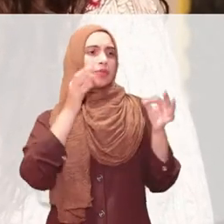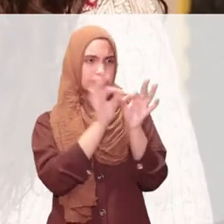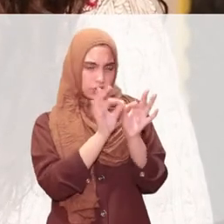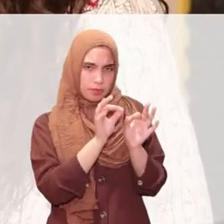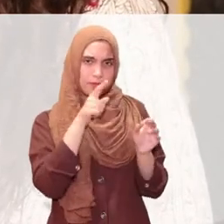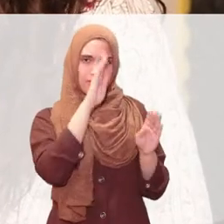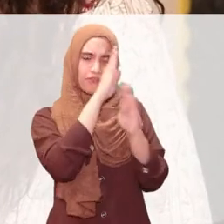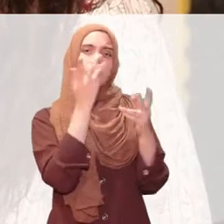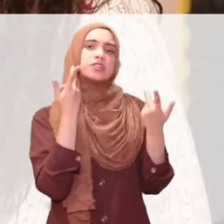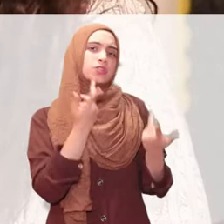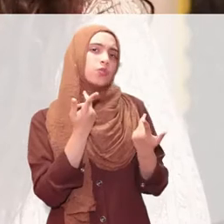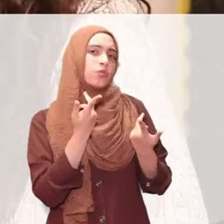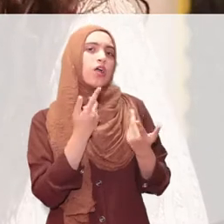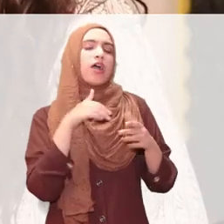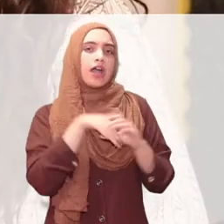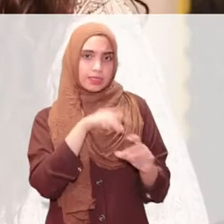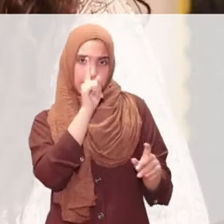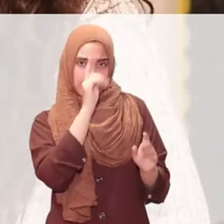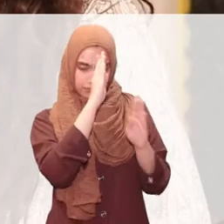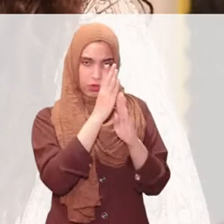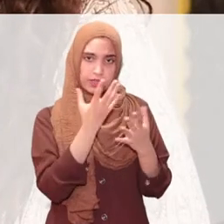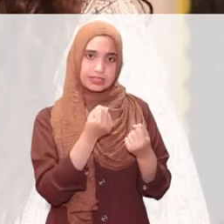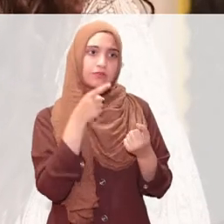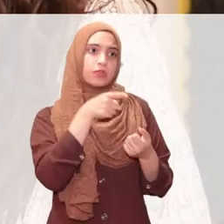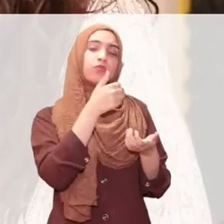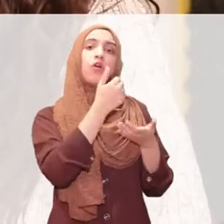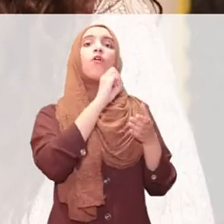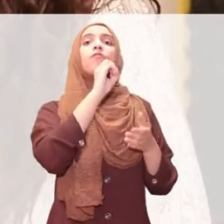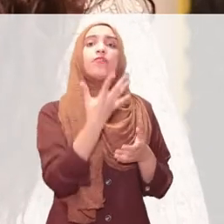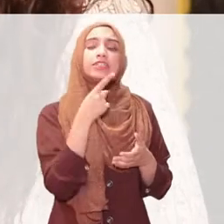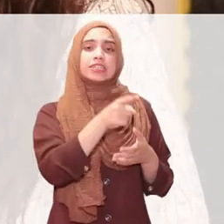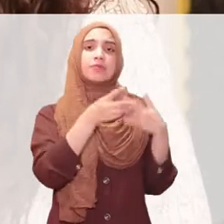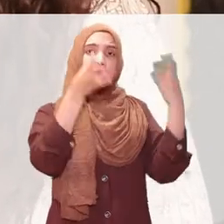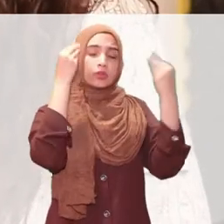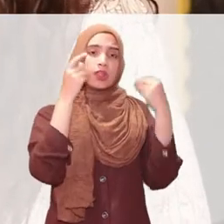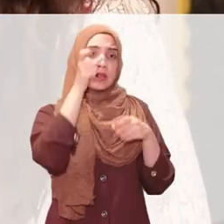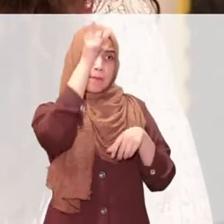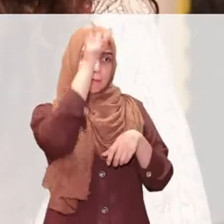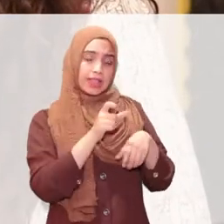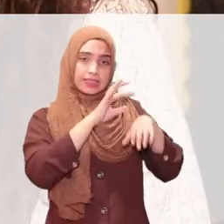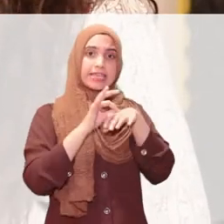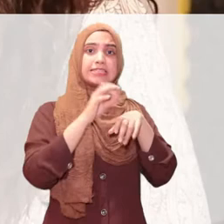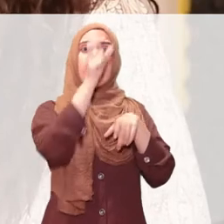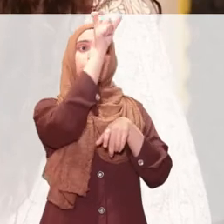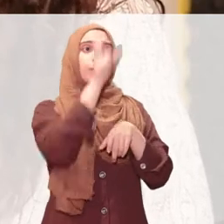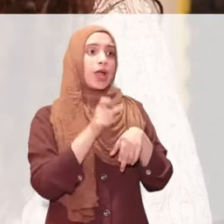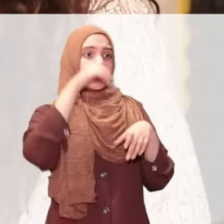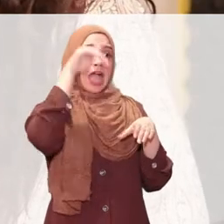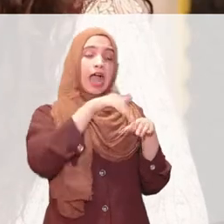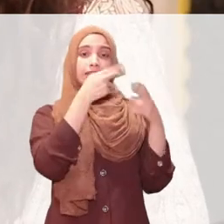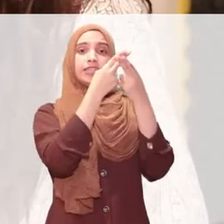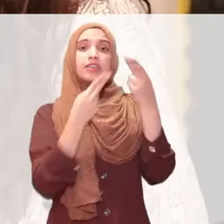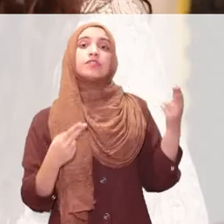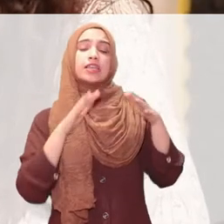हेल्प्स डिवेलप एंड सस्टेन दुश्मन पींस राइट 852 अन्य काव्य सोमी लहराय